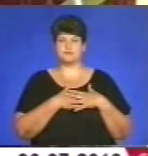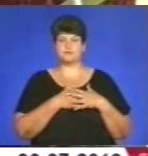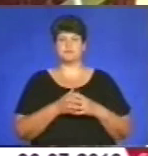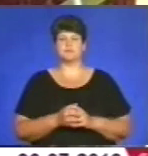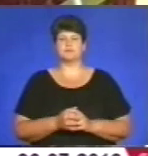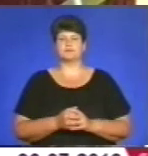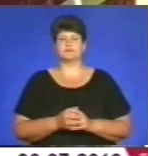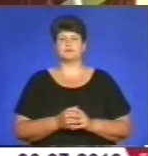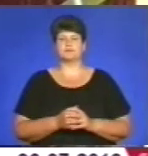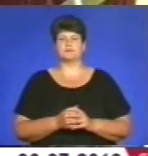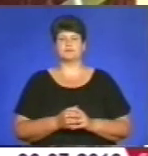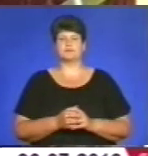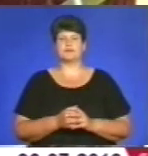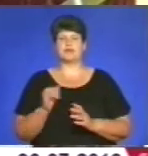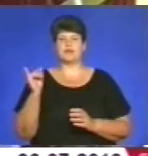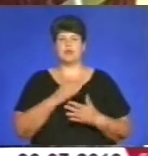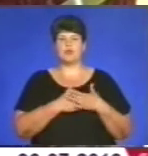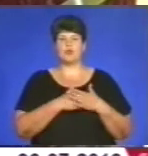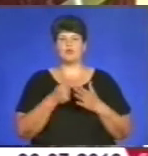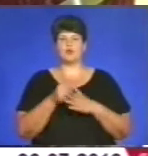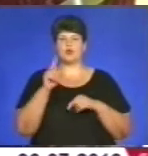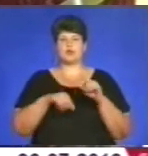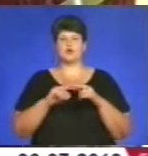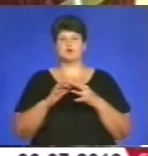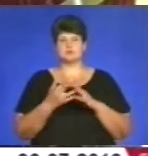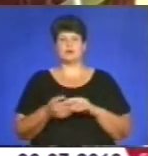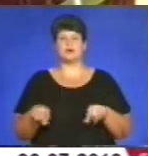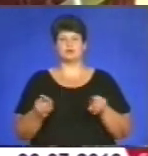і любов до рідного села також.